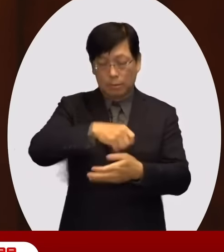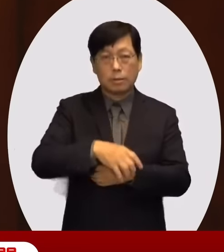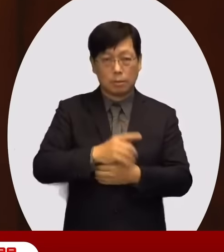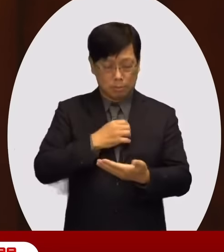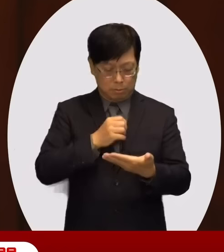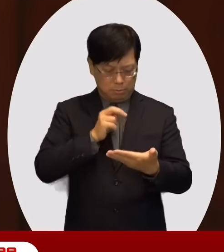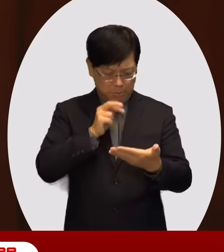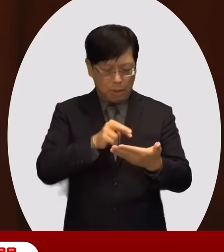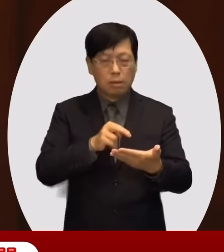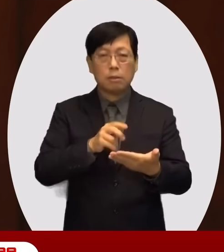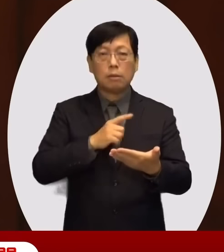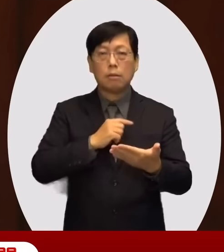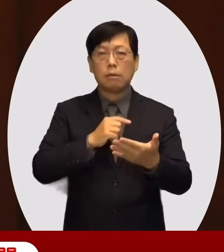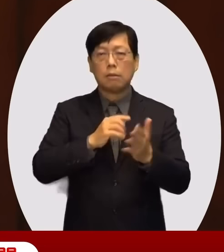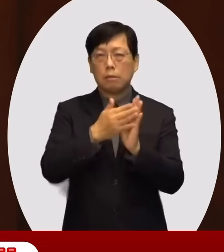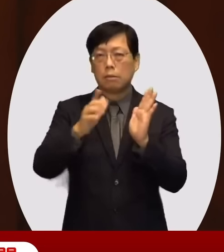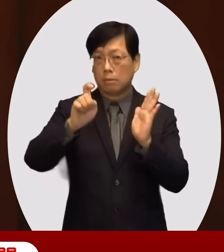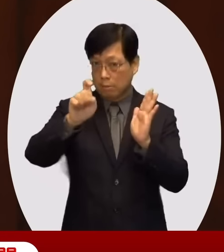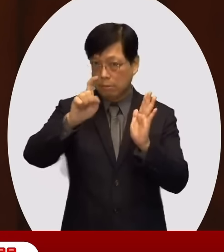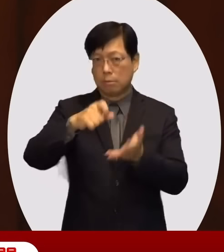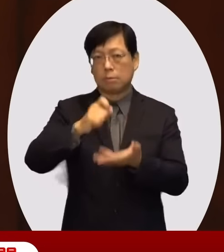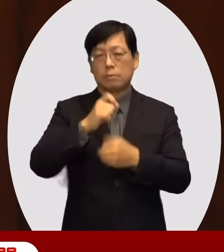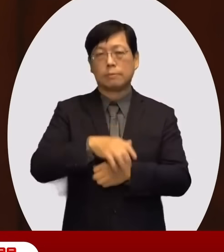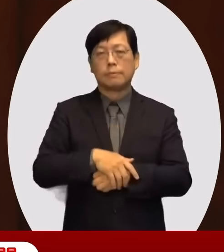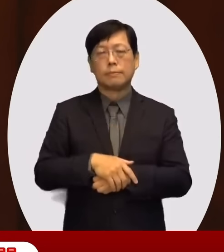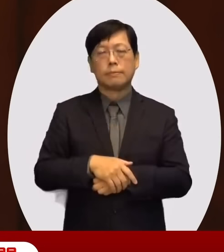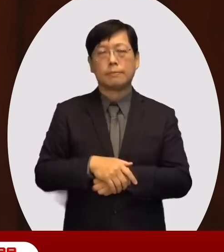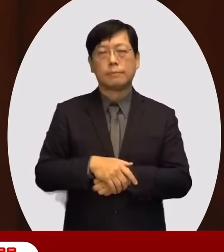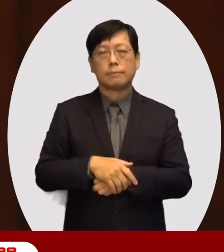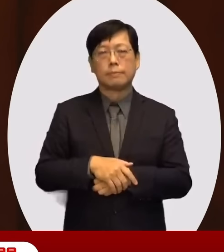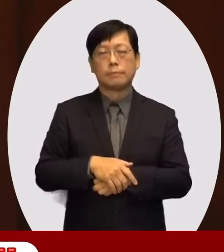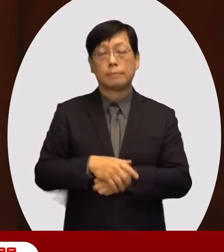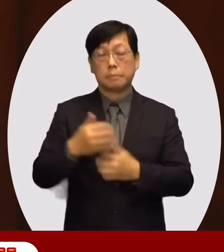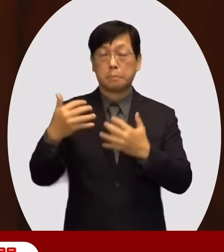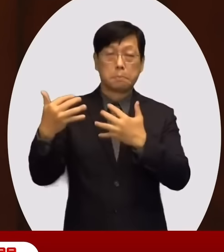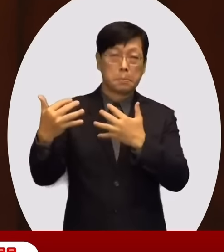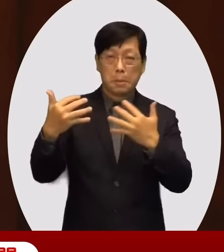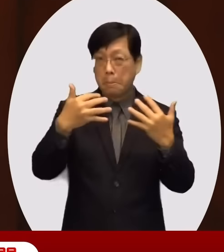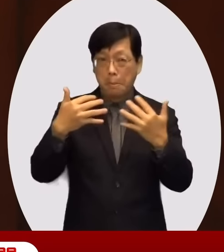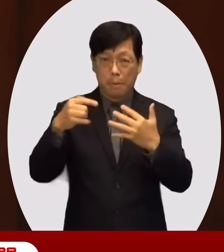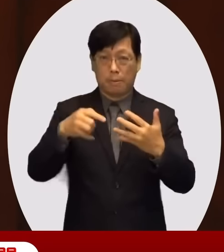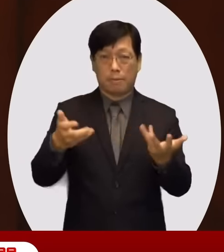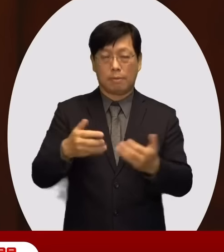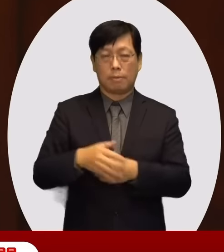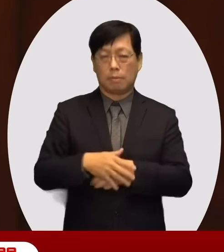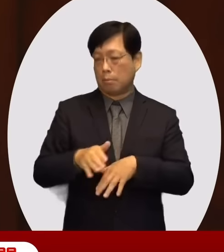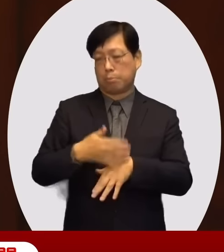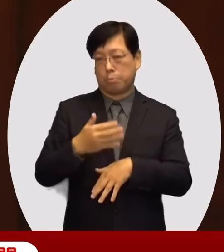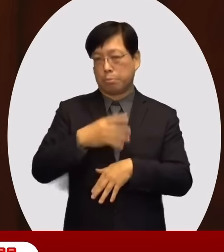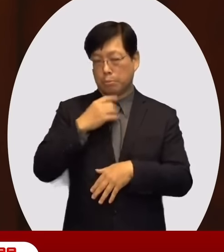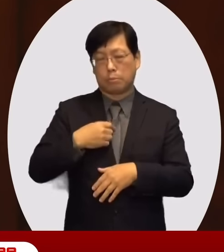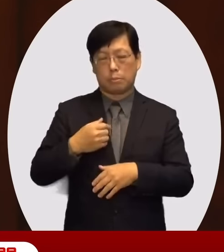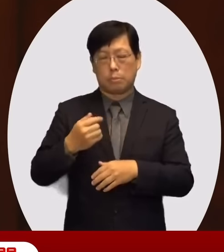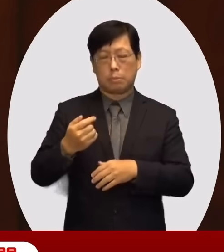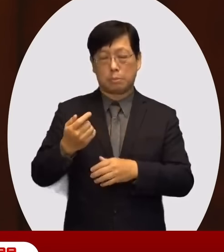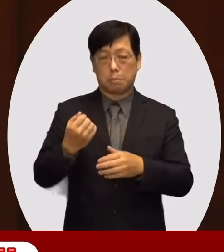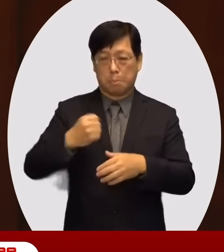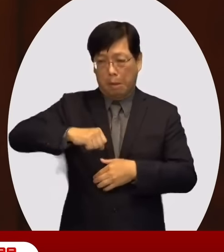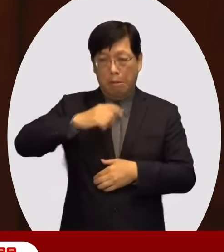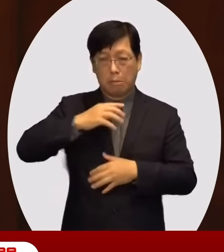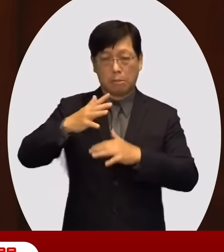注意到您的答辩书的第10页有主张说，质询呢，并未违反明确性原则。